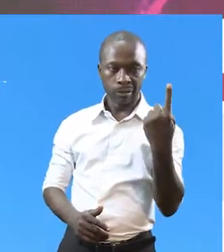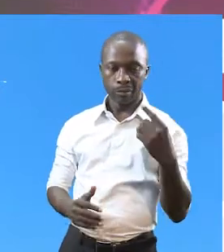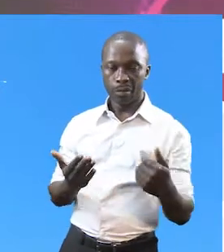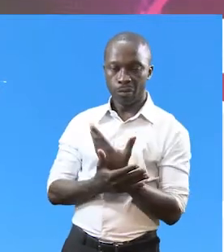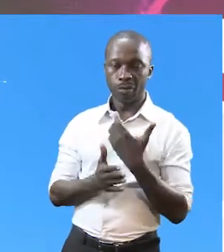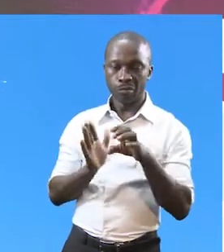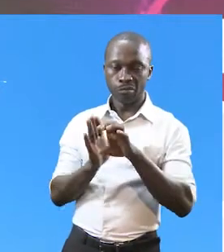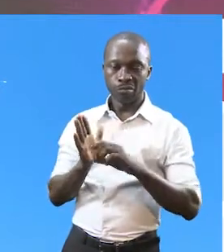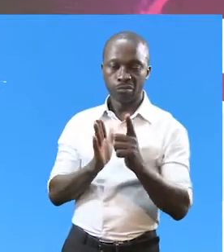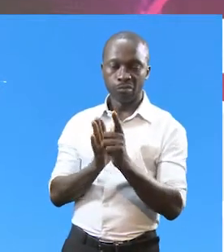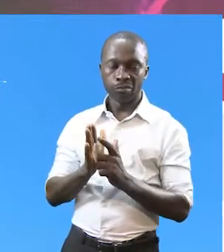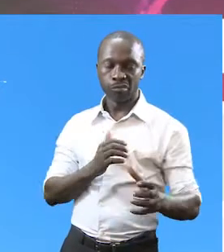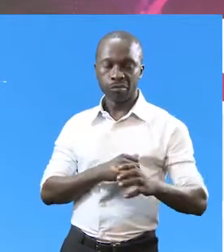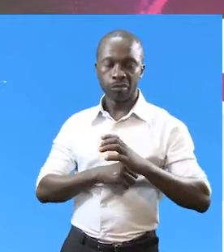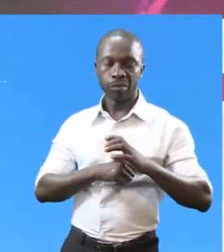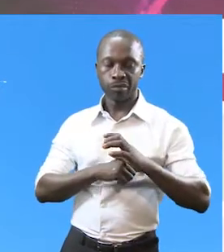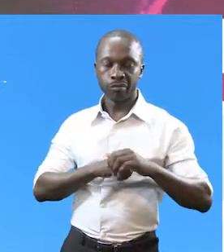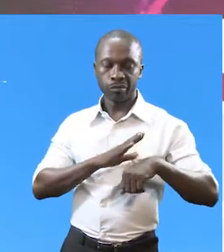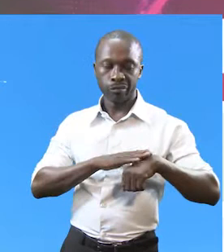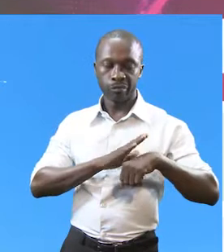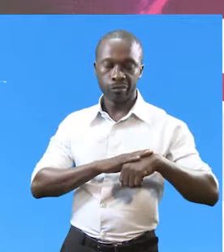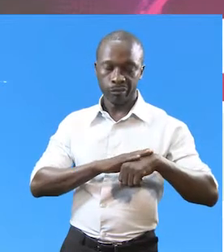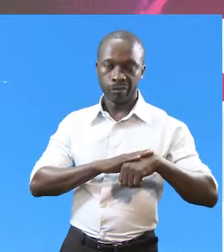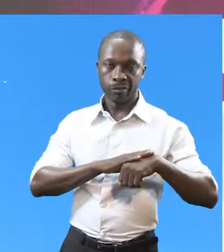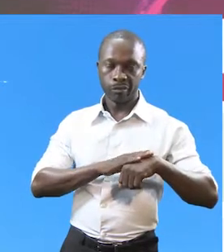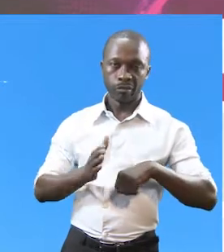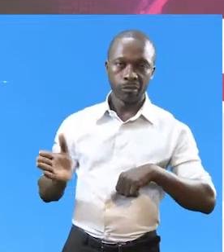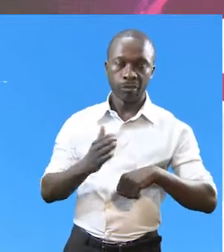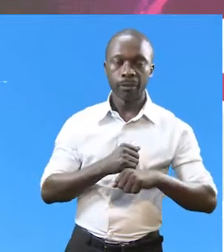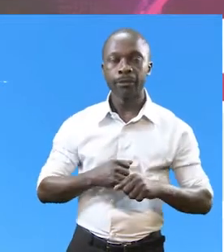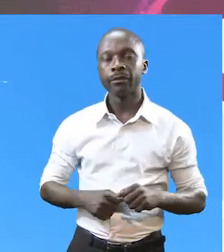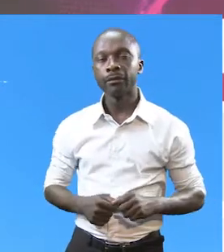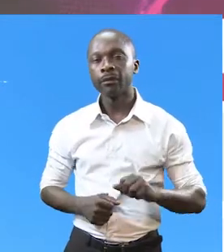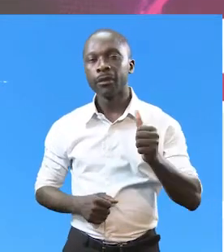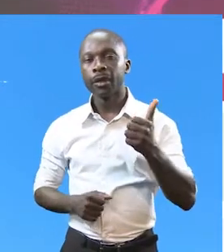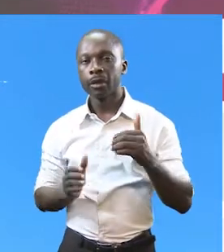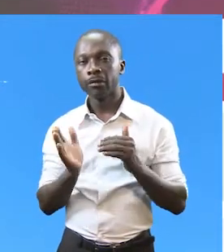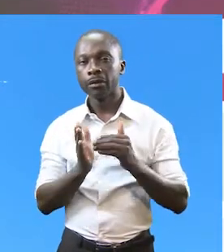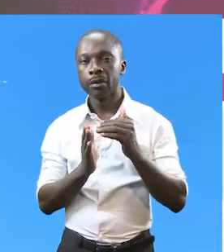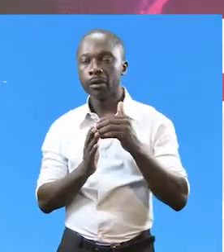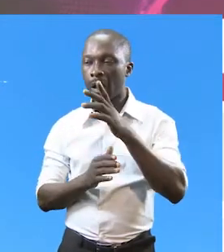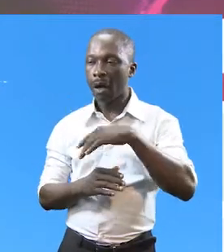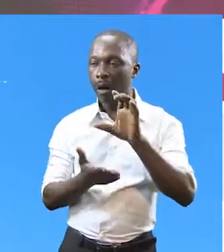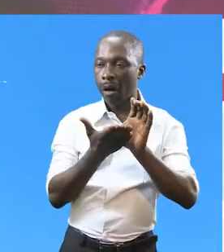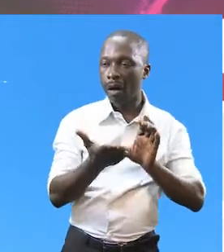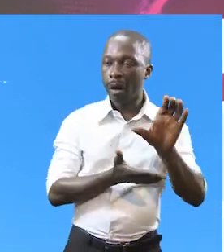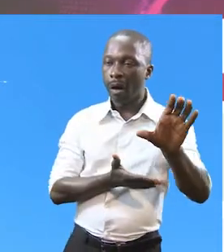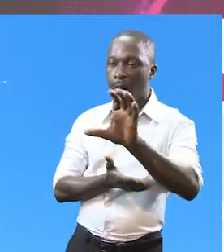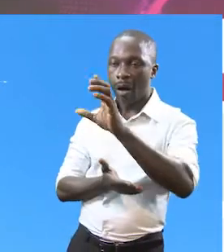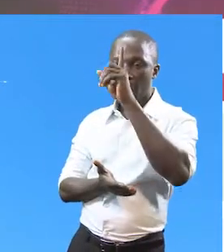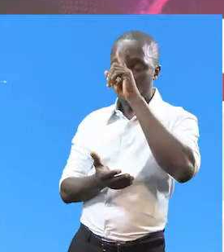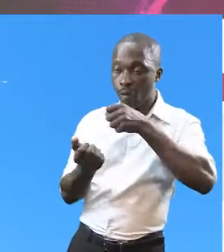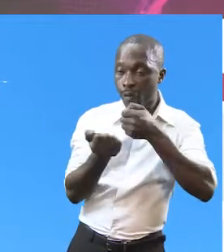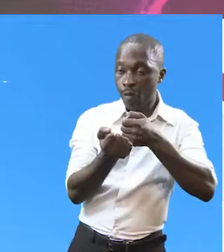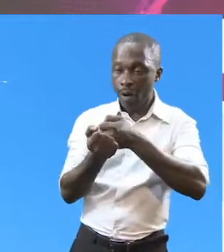pénal. 10 millions de francs CFA sur le montant alloué par la Société Générale Cameroun et la Banque Européenne d'Investissement aux petites et